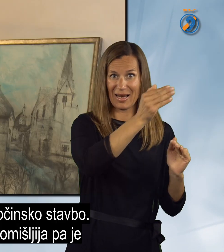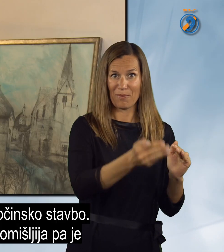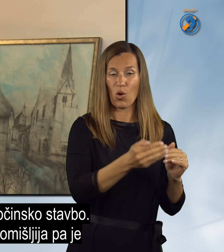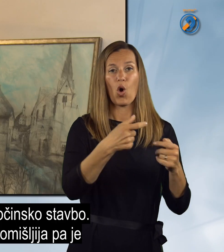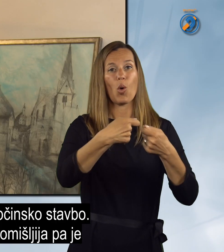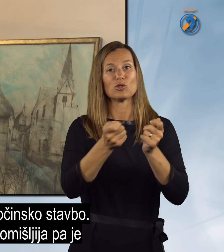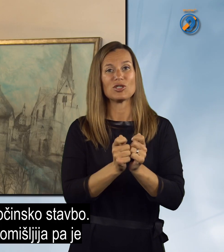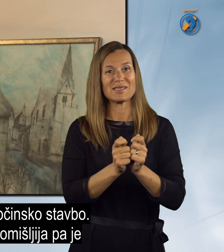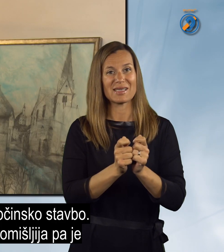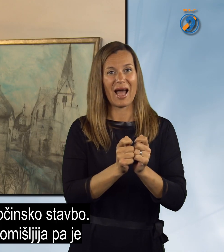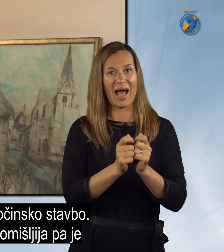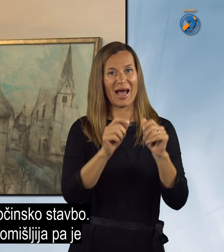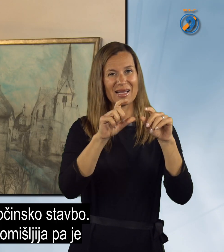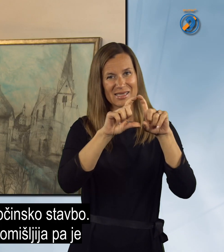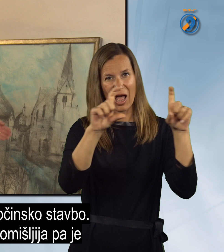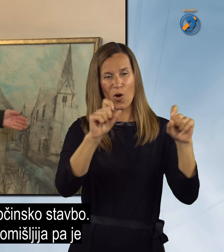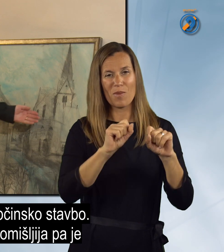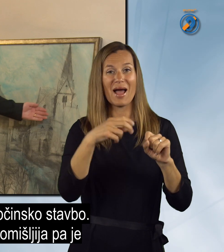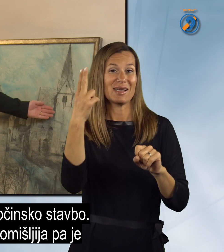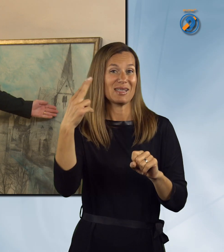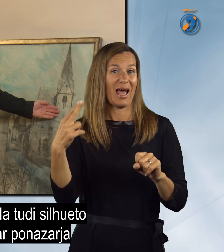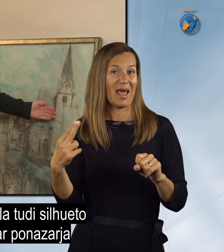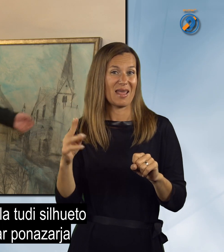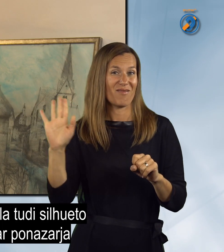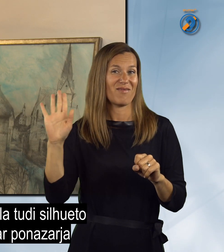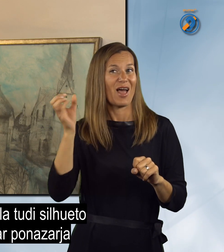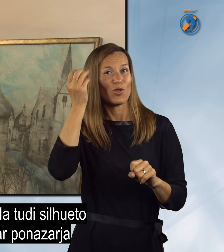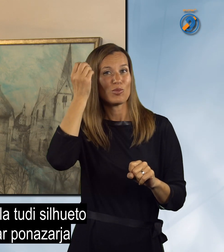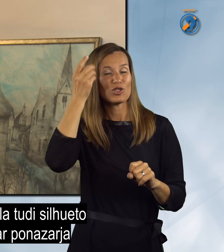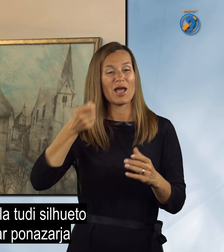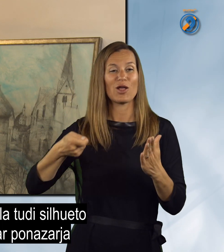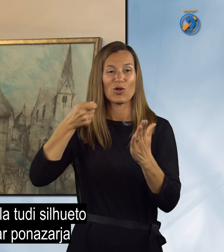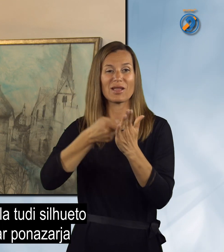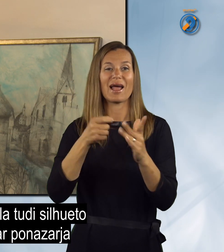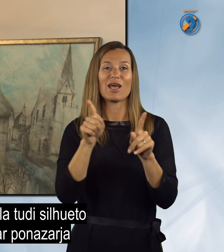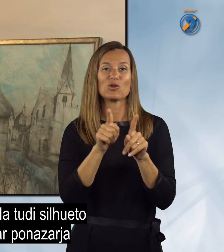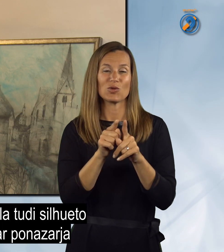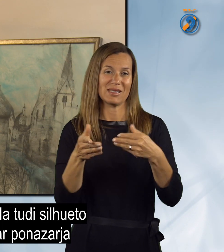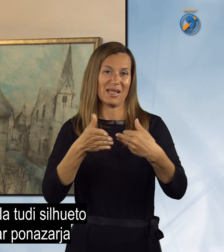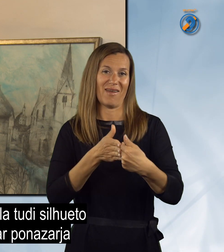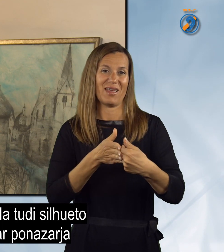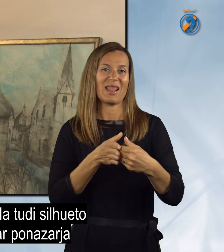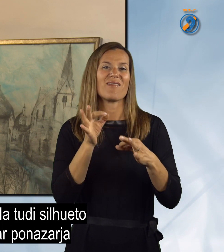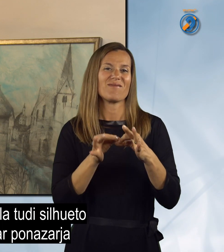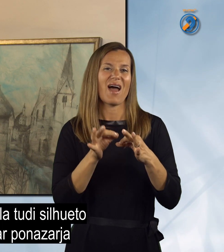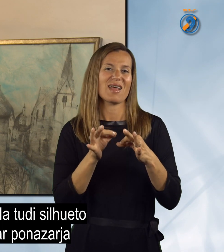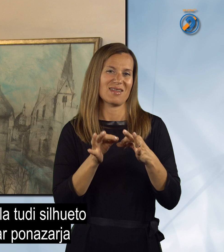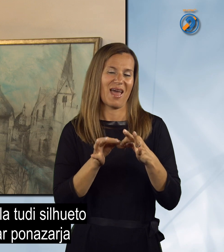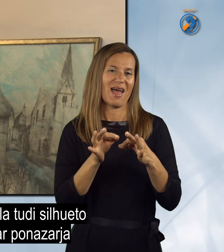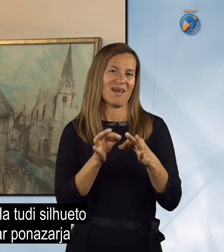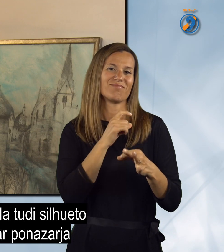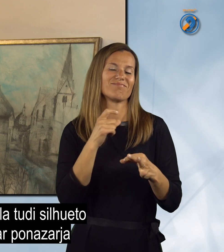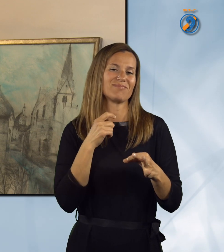občinsko stavbo. Slikarjeva domišljija pa je k tej sliki dodala tudi silueto farne cerkve,